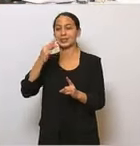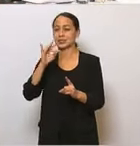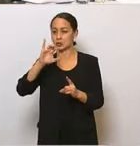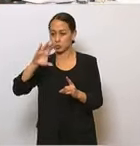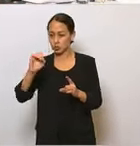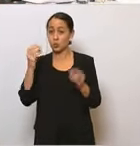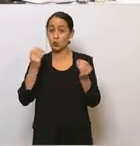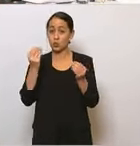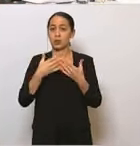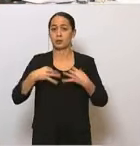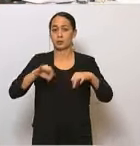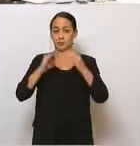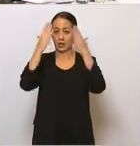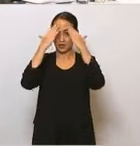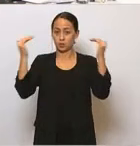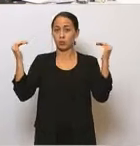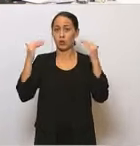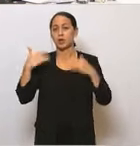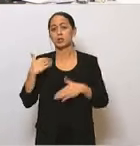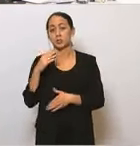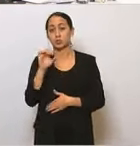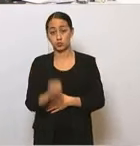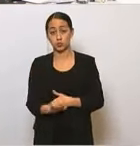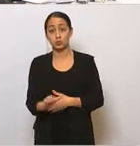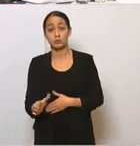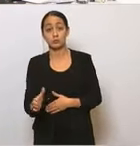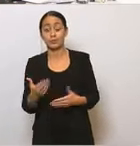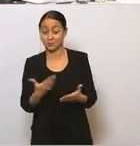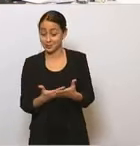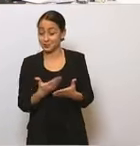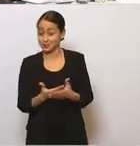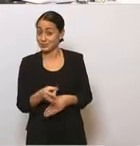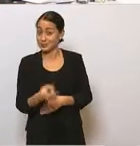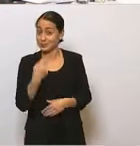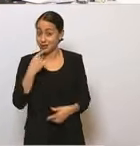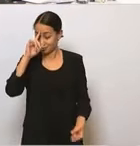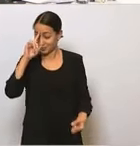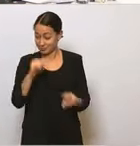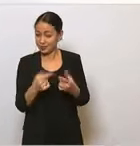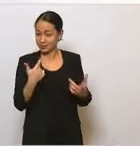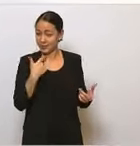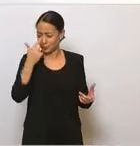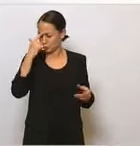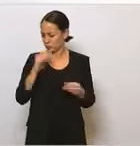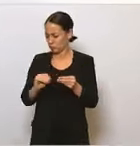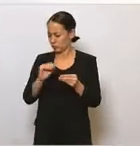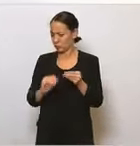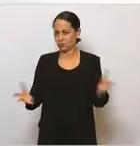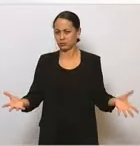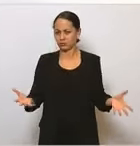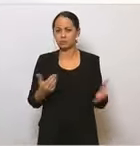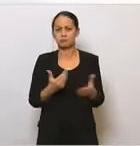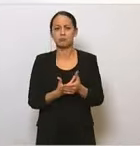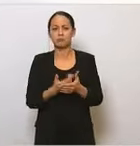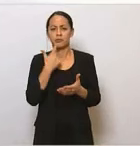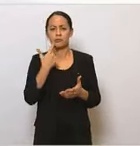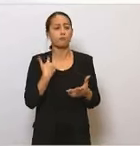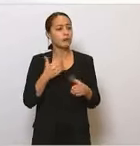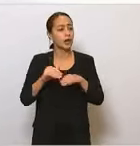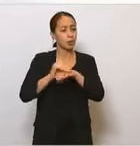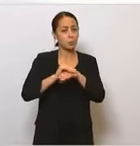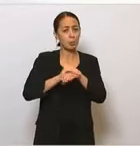des démocraties, en tout cas des grands espaces démocratiques, sur la question de la nécessité d'améliorer ou de compléter les politiques de